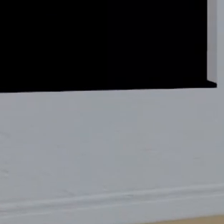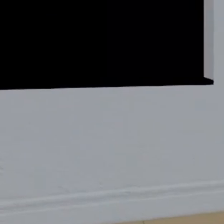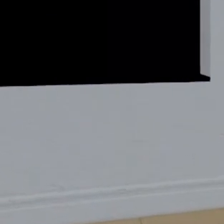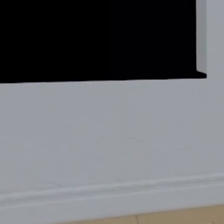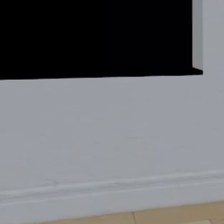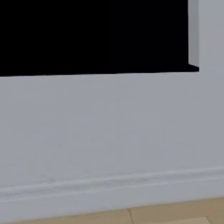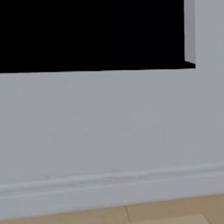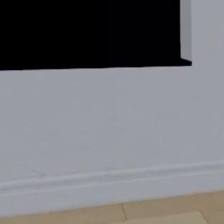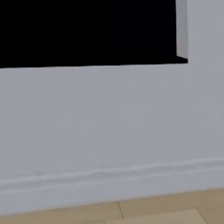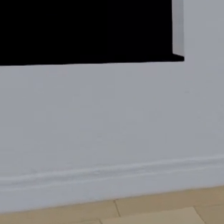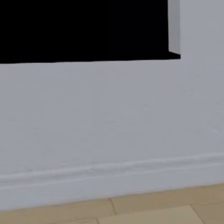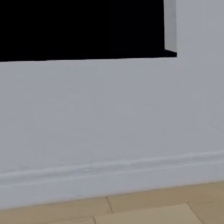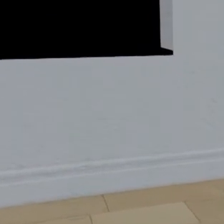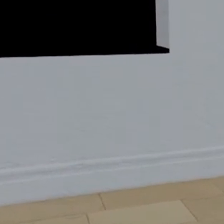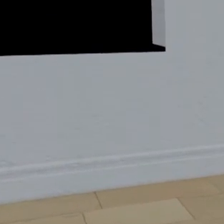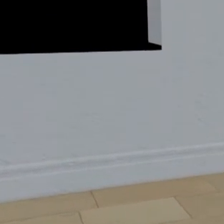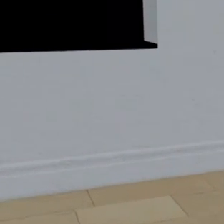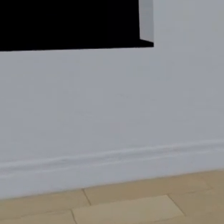σύμφωνα με την περιγραφή του